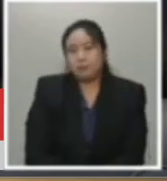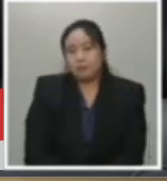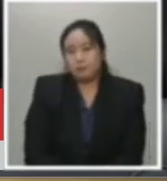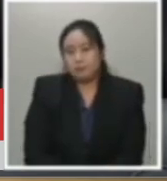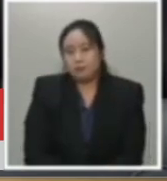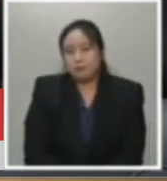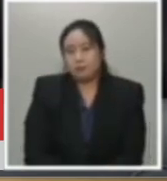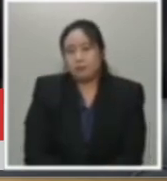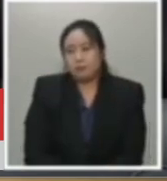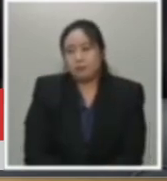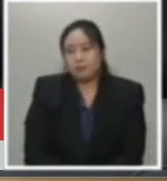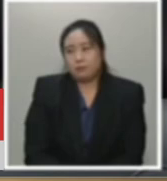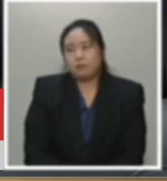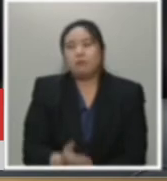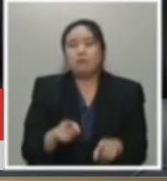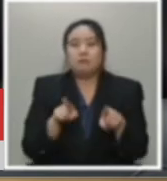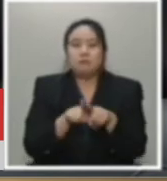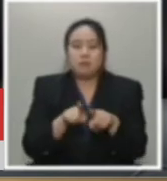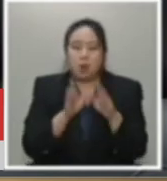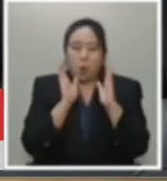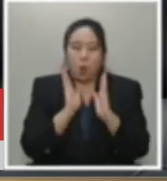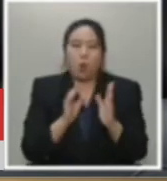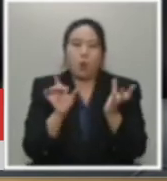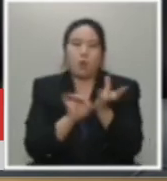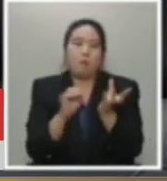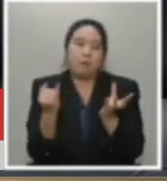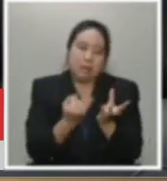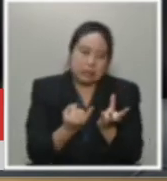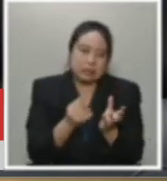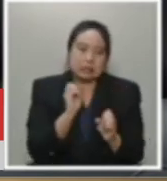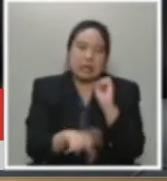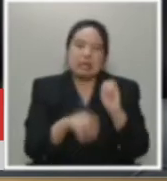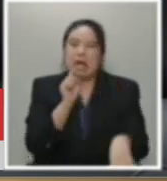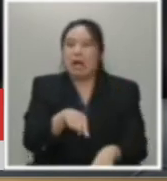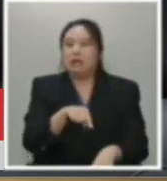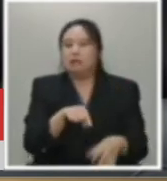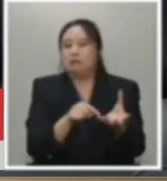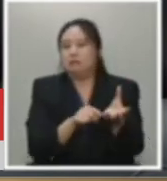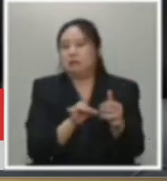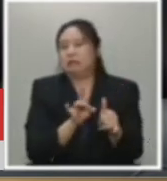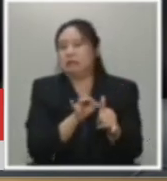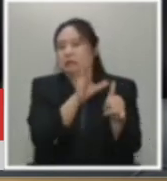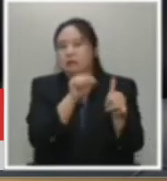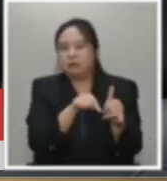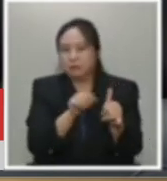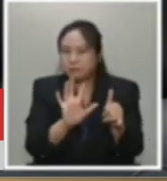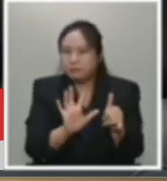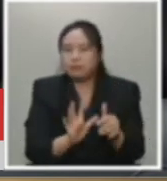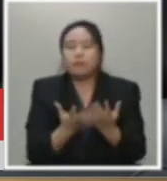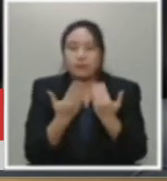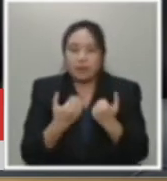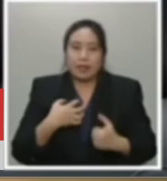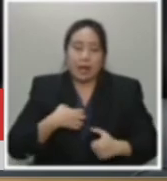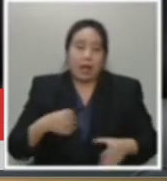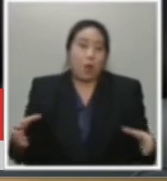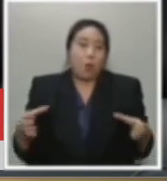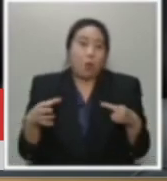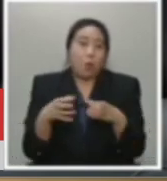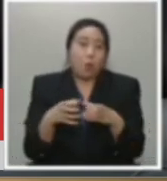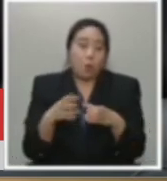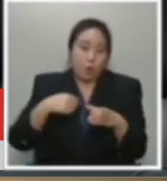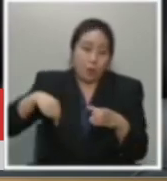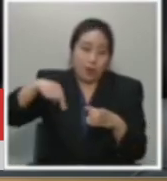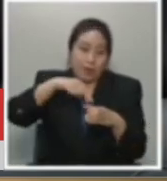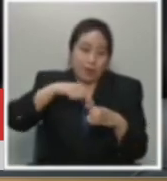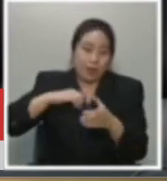ที่เรียกว่าเศษมนุษย์ขยะมนุษย์และอยากให้คนกลุ่มนี้นั้นรวมมาเป็นเผ่